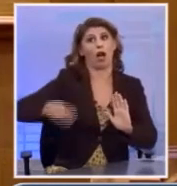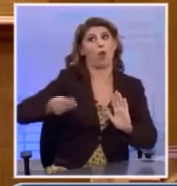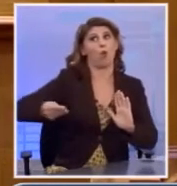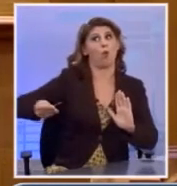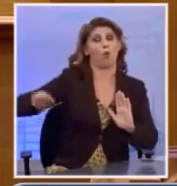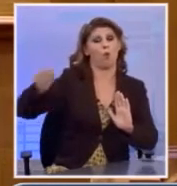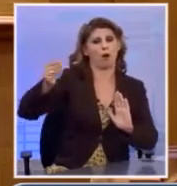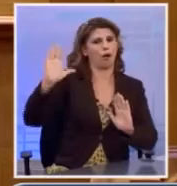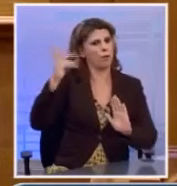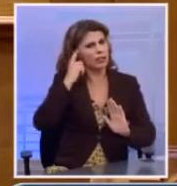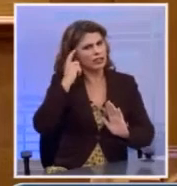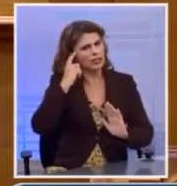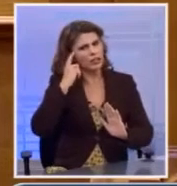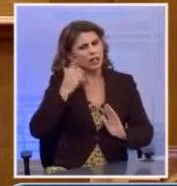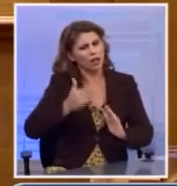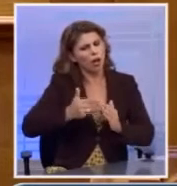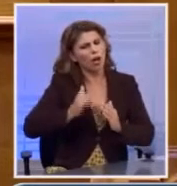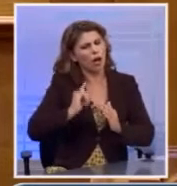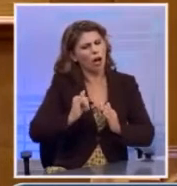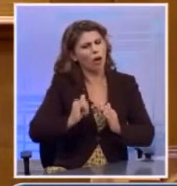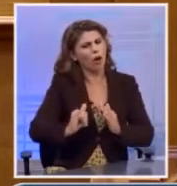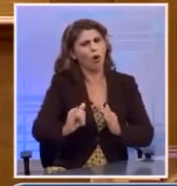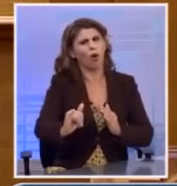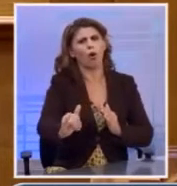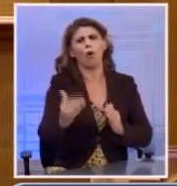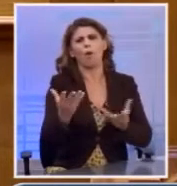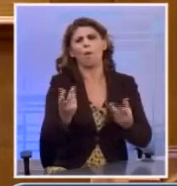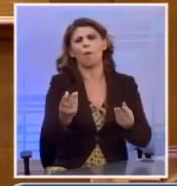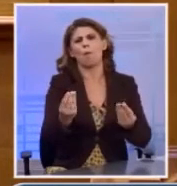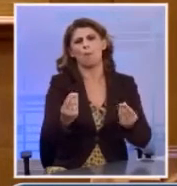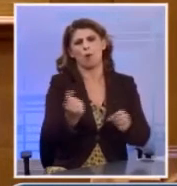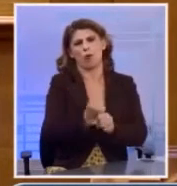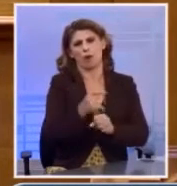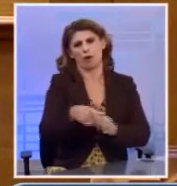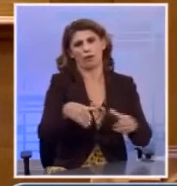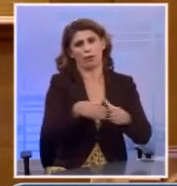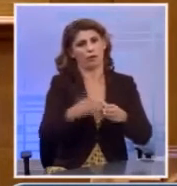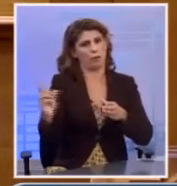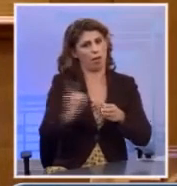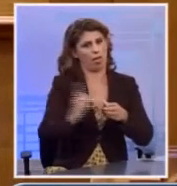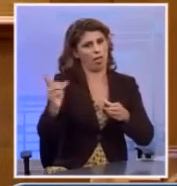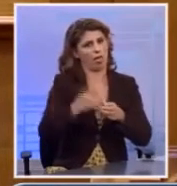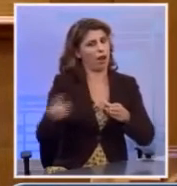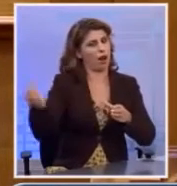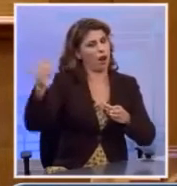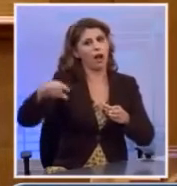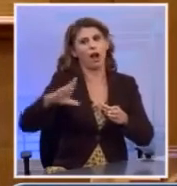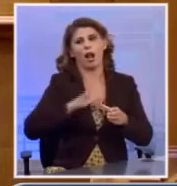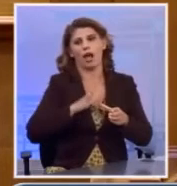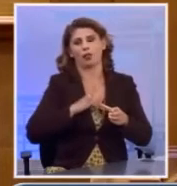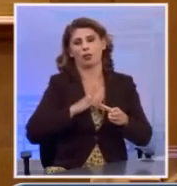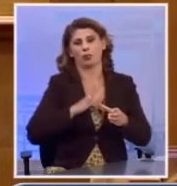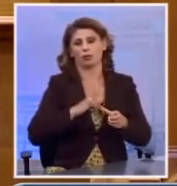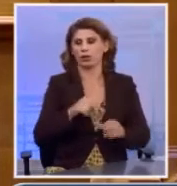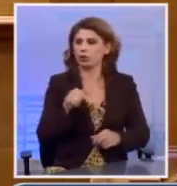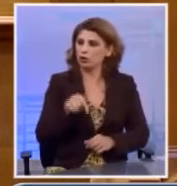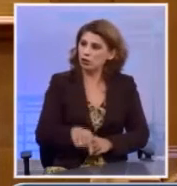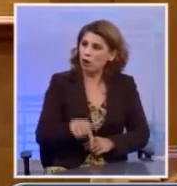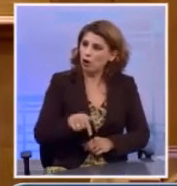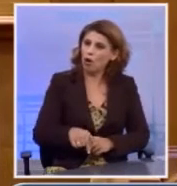Και από ό,τι ξέρω, έχει και συνέχεια η Επιτροπή. Θα παρελάσουν κι άλλοι. Και έρχεστε λοιπόν σήμερα,